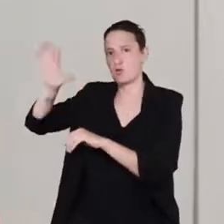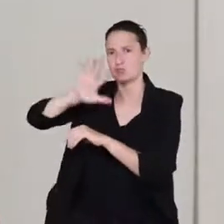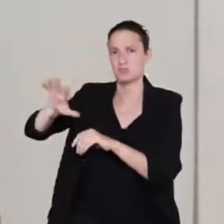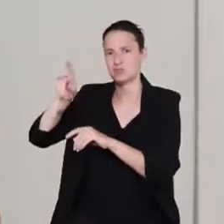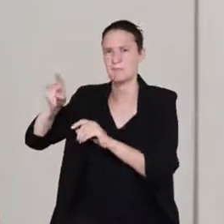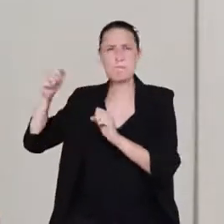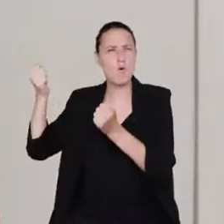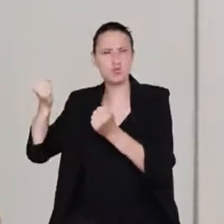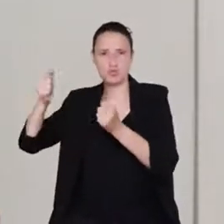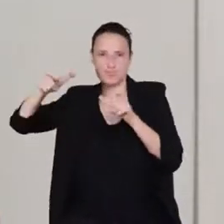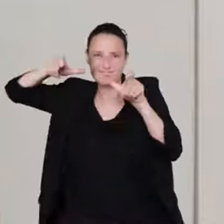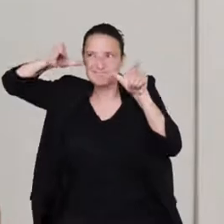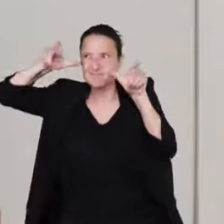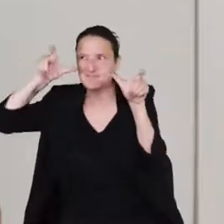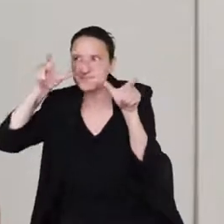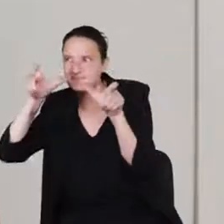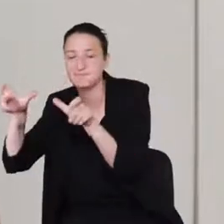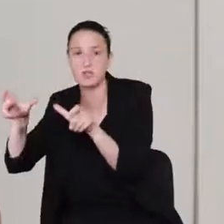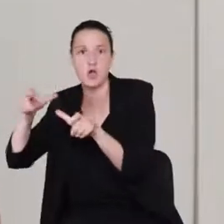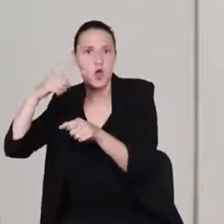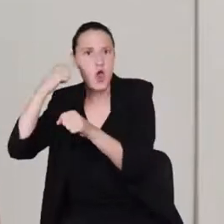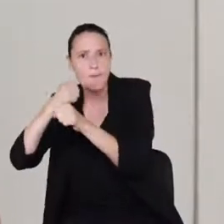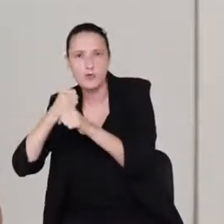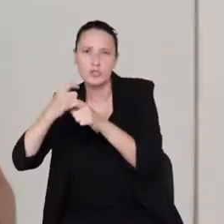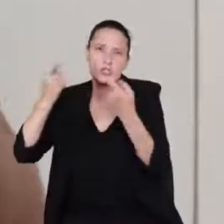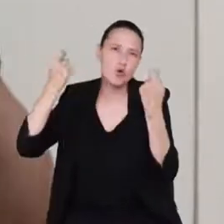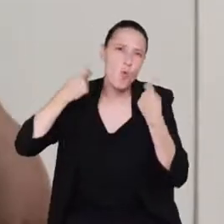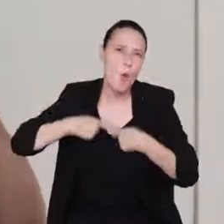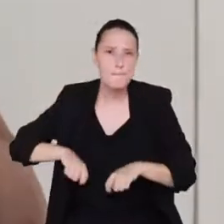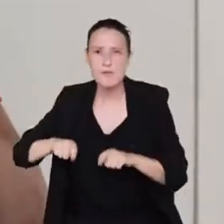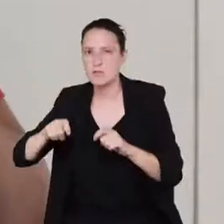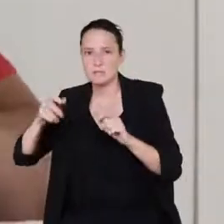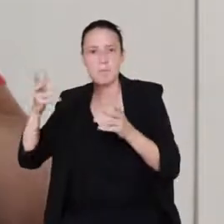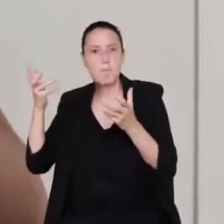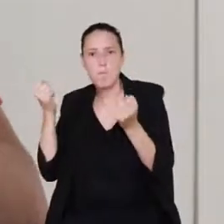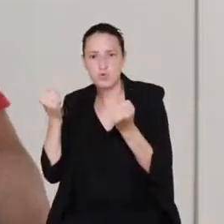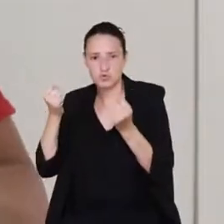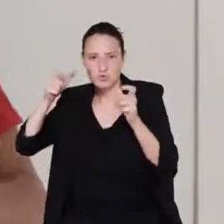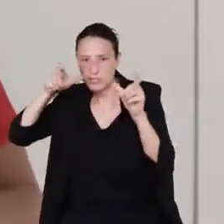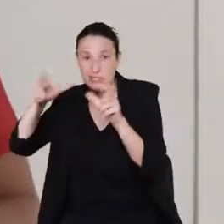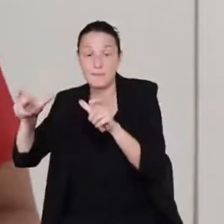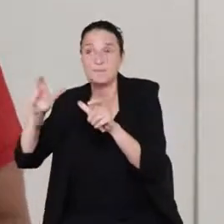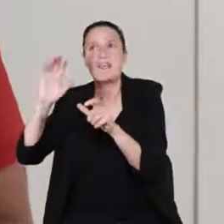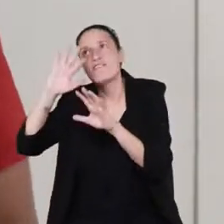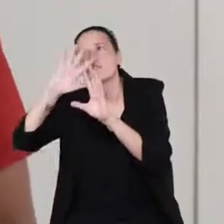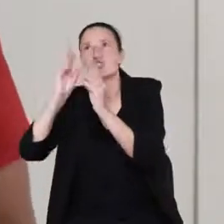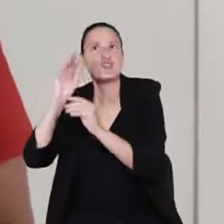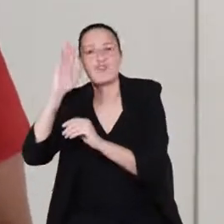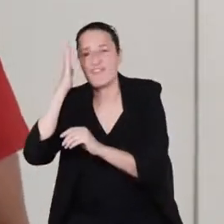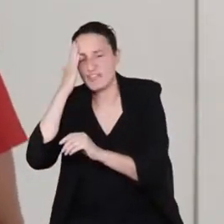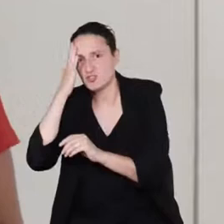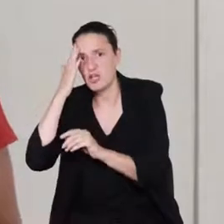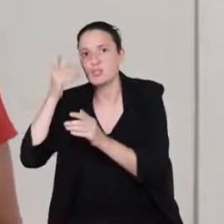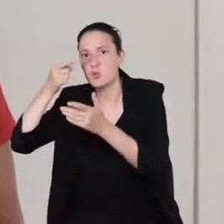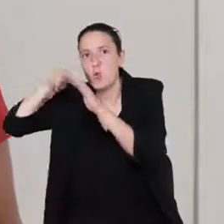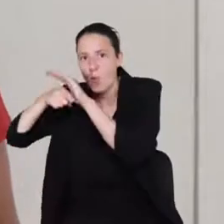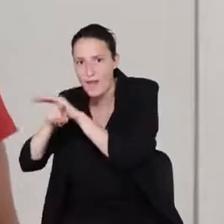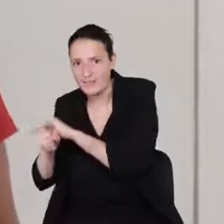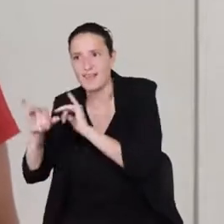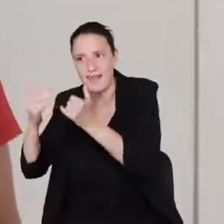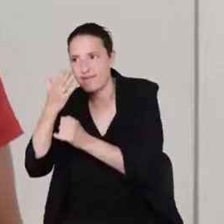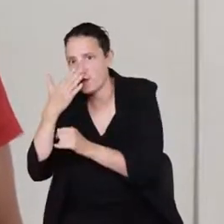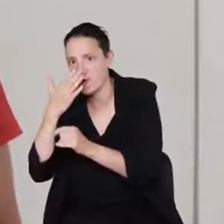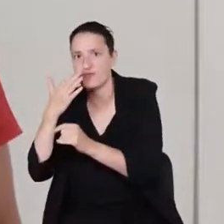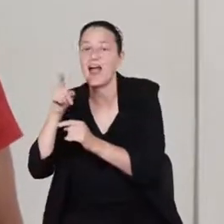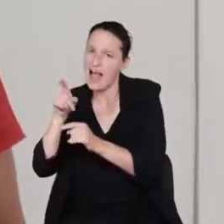niesłychanie opresyjny dla robotników i dla chłopów. Nie wiedziano wszystkiego, ale wiedziano wystarczająco dużo na ten temat.